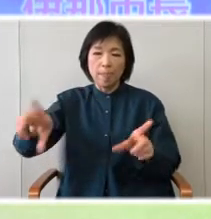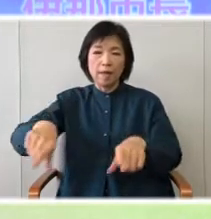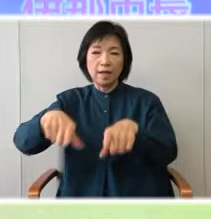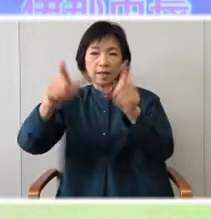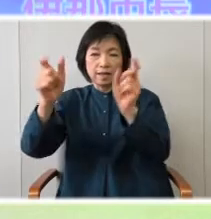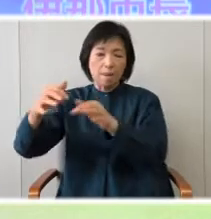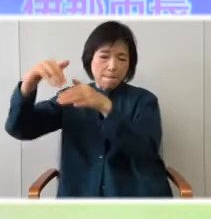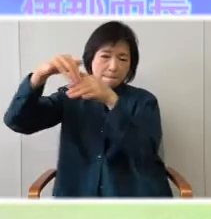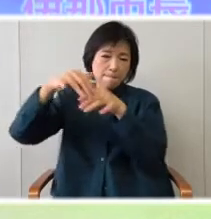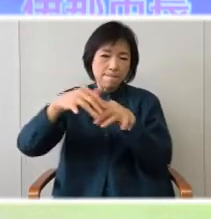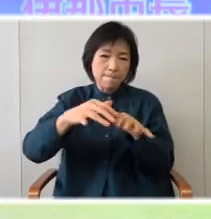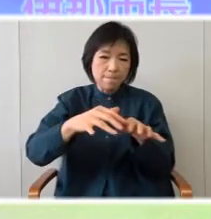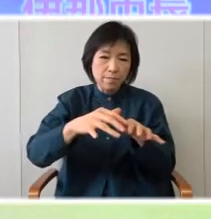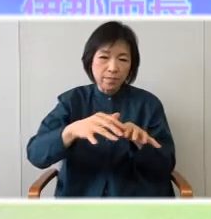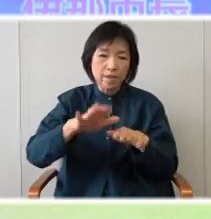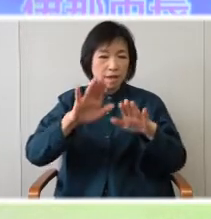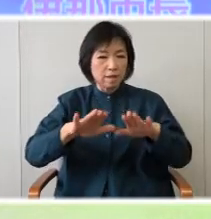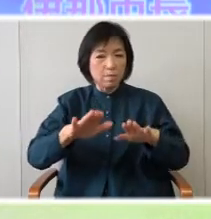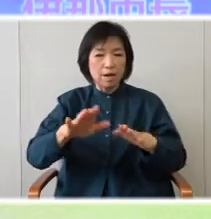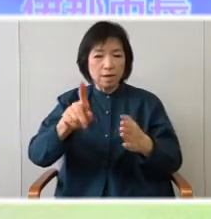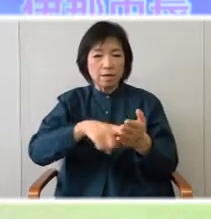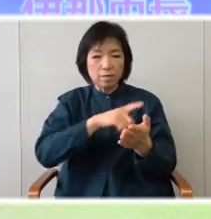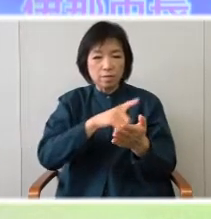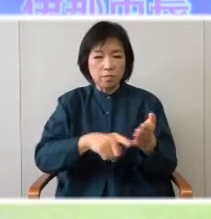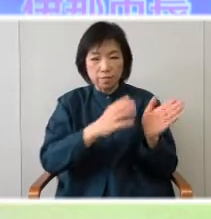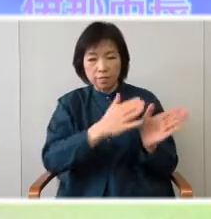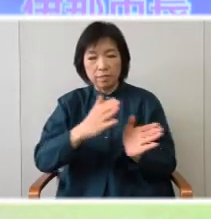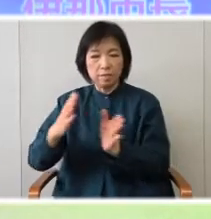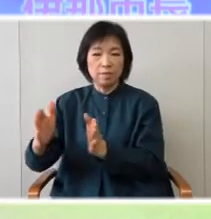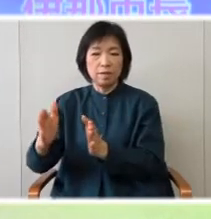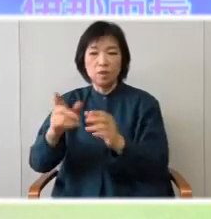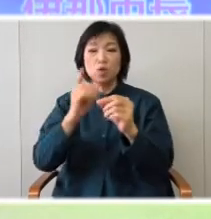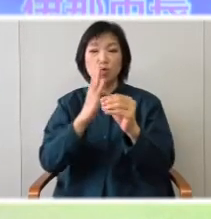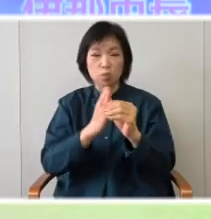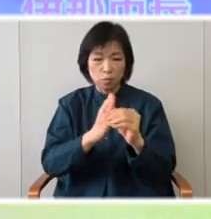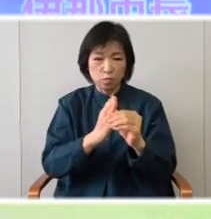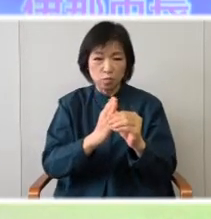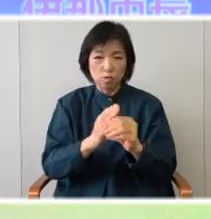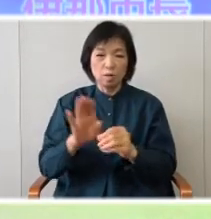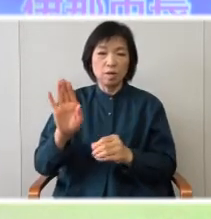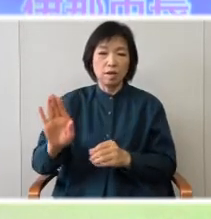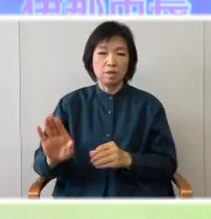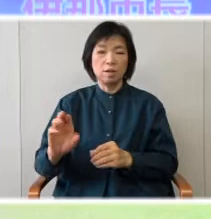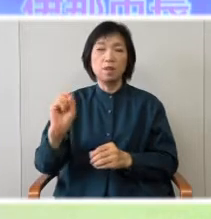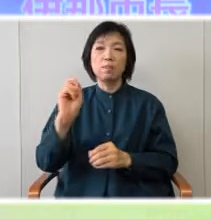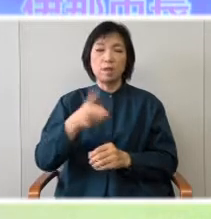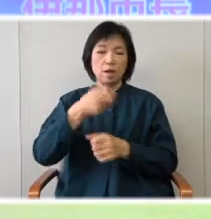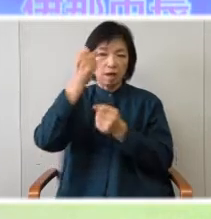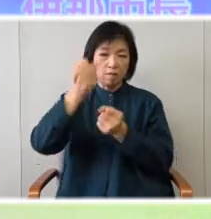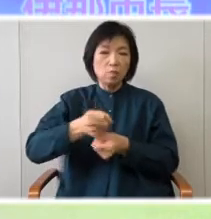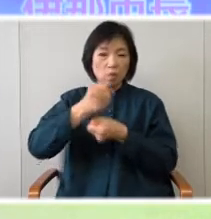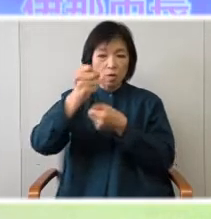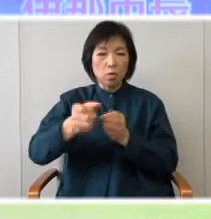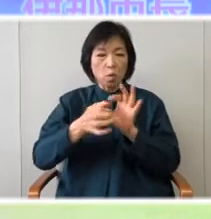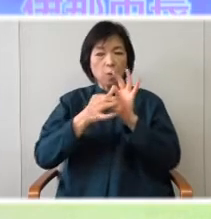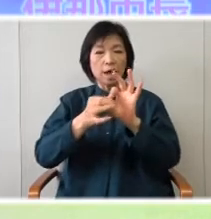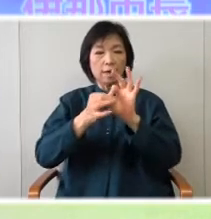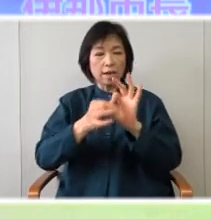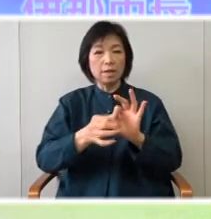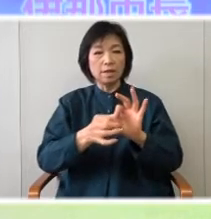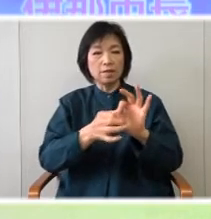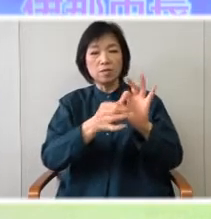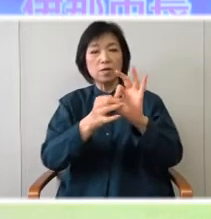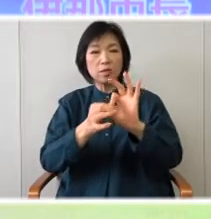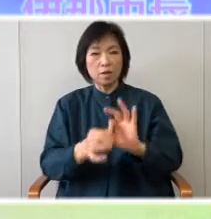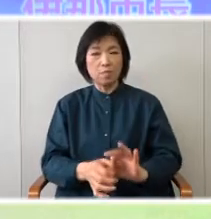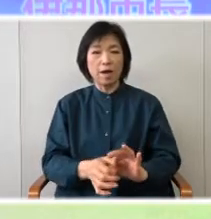落ちていたということで今処理をしているという情報が入っています。また農業関係については JA の方でも